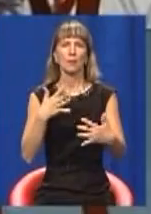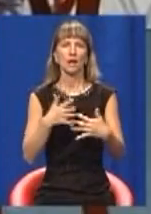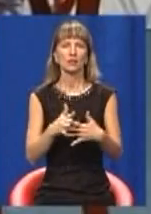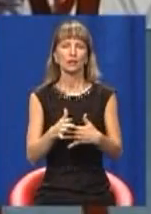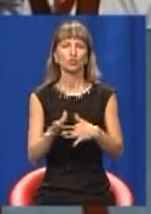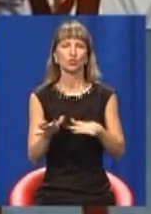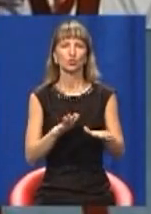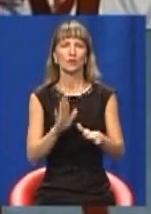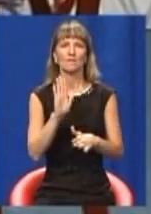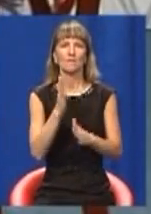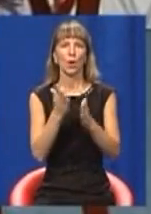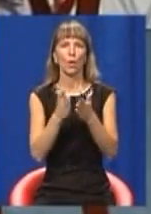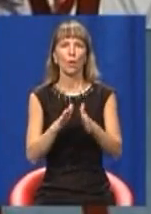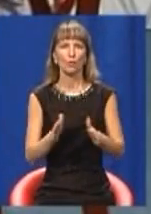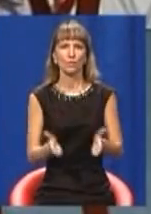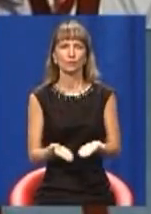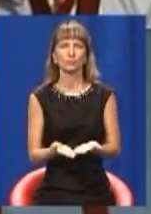колбу.